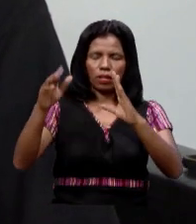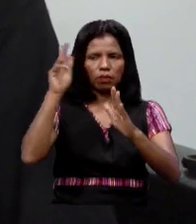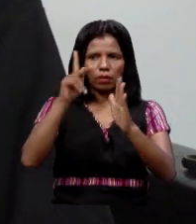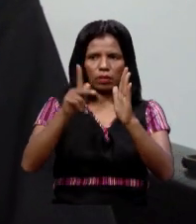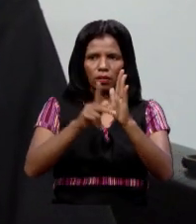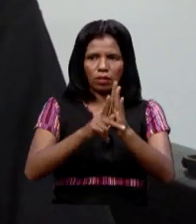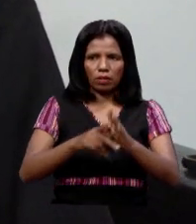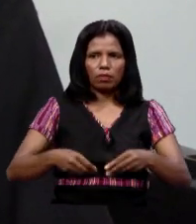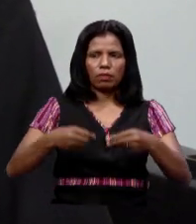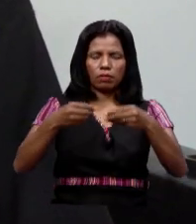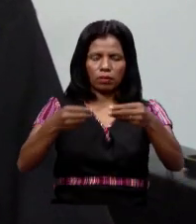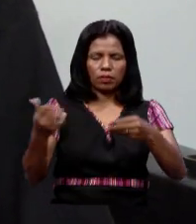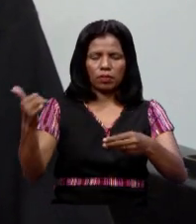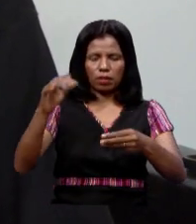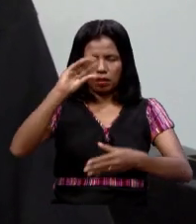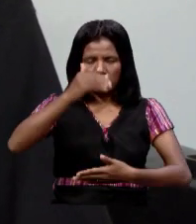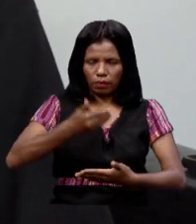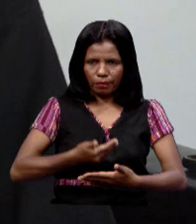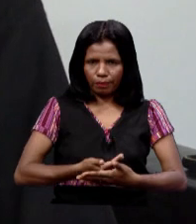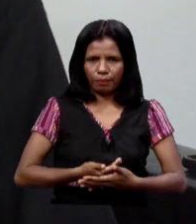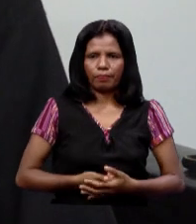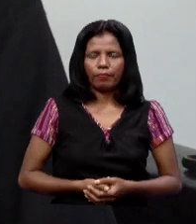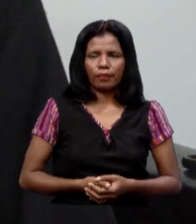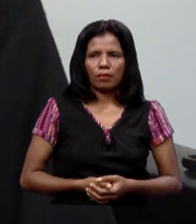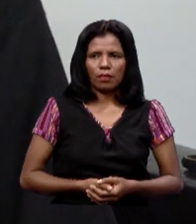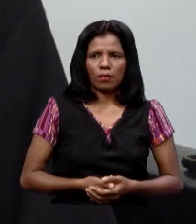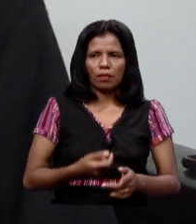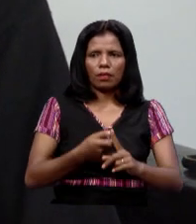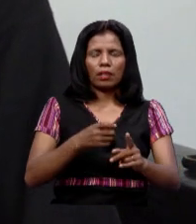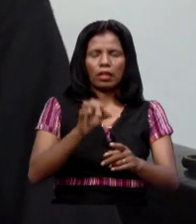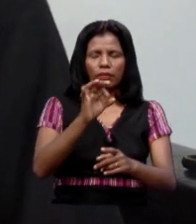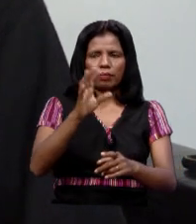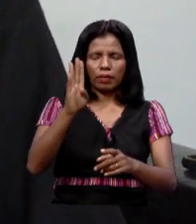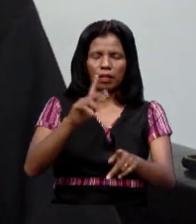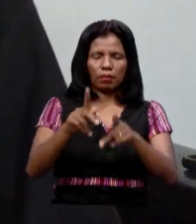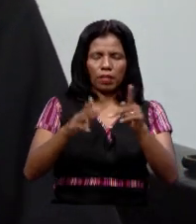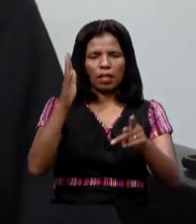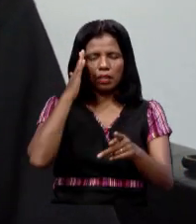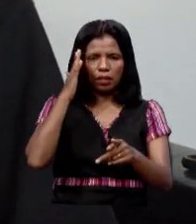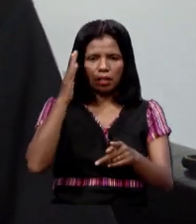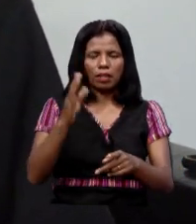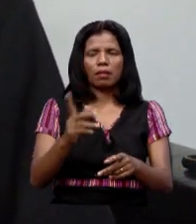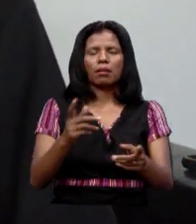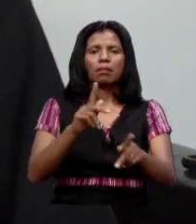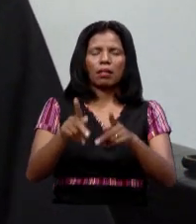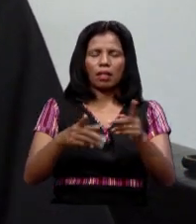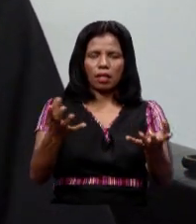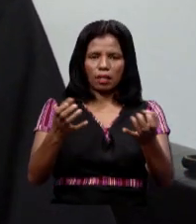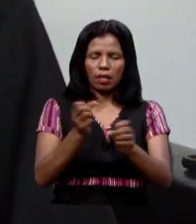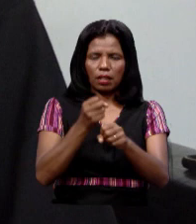falo ho tiba entrega ser noa. Simo na ho si dane pose Facebook ema komesa konyese ya balu ha kara karlo